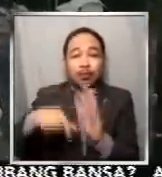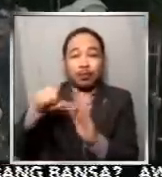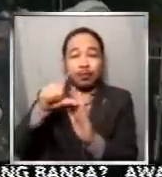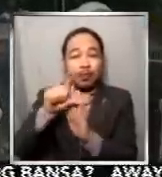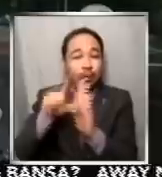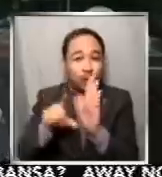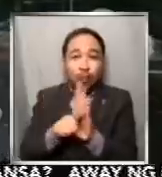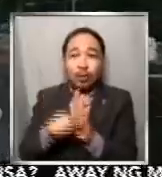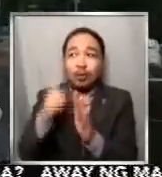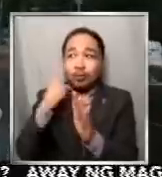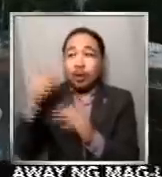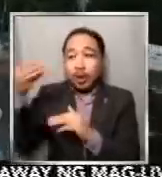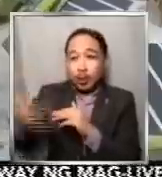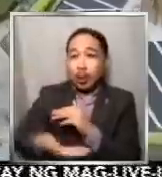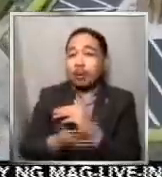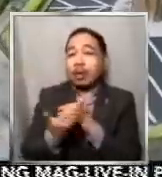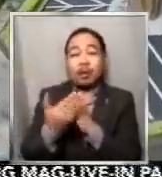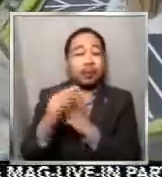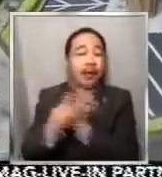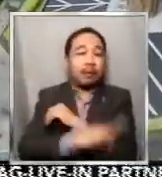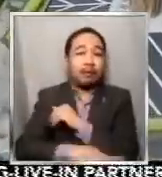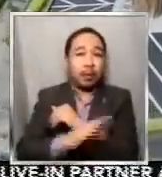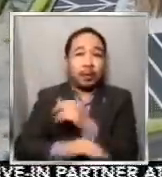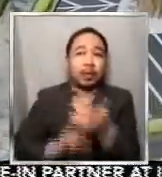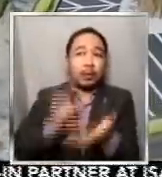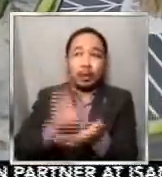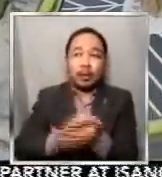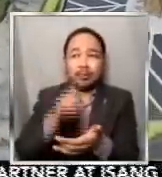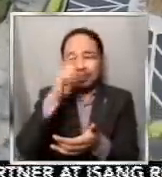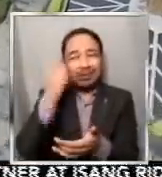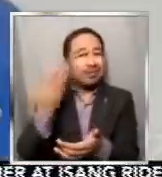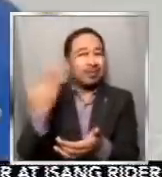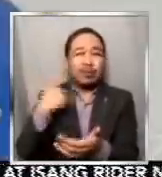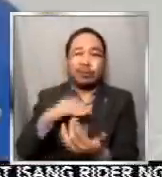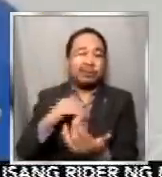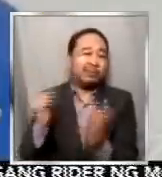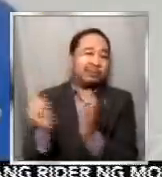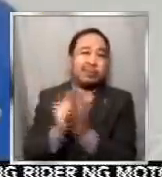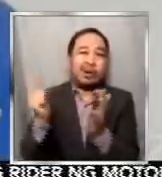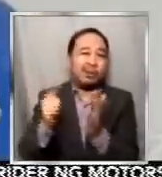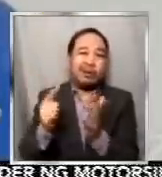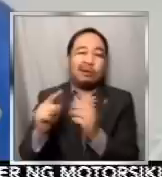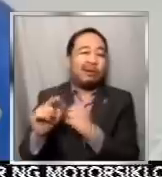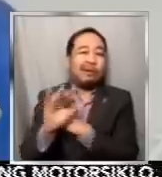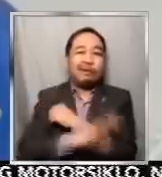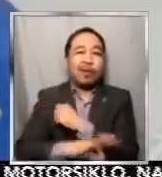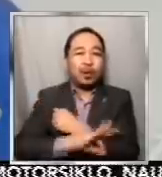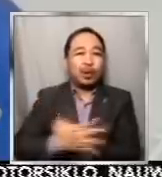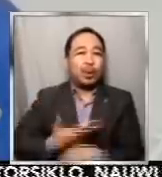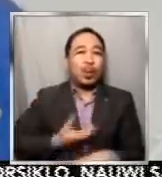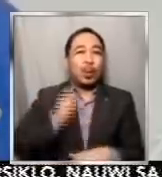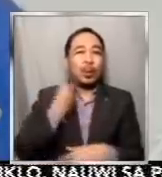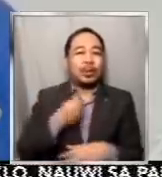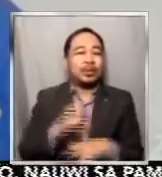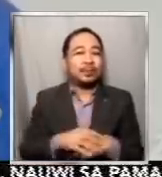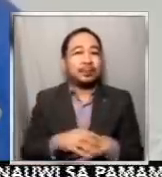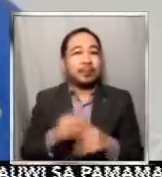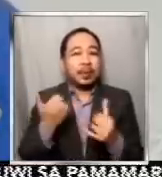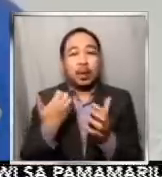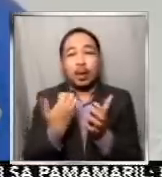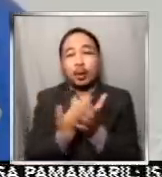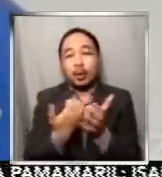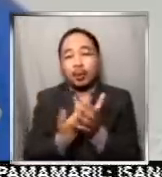may limitasyon o tahasang ipinagbabawal ang foreign ownership. Ang ekonomista at kasama sa mga bumuo